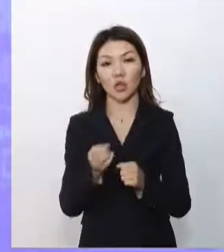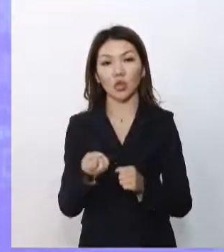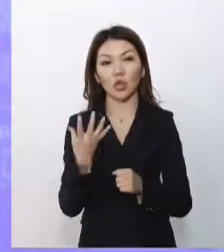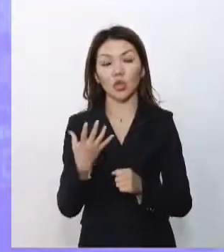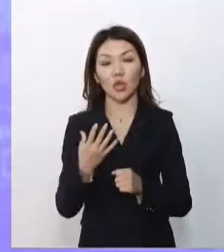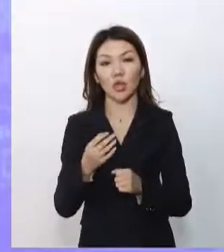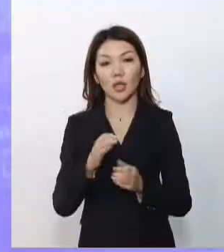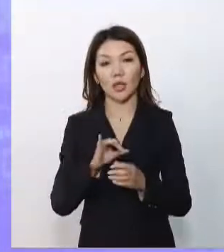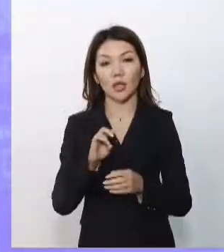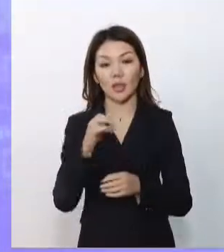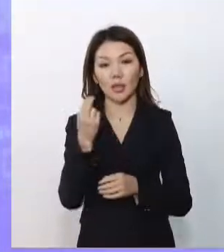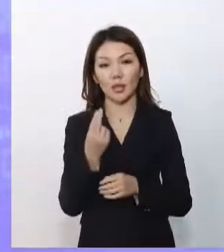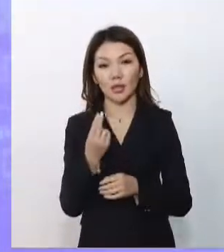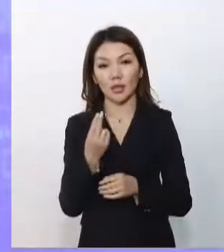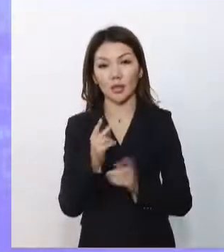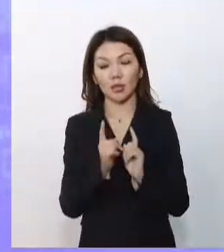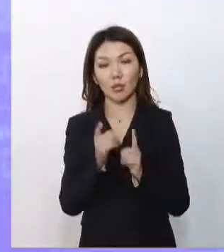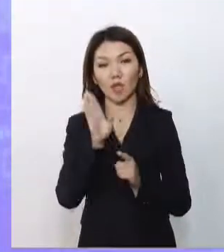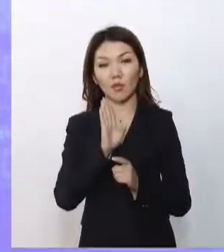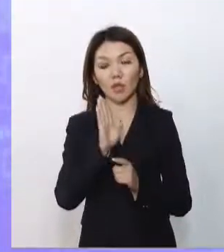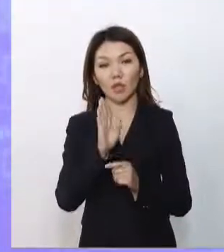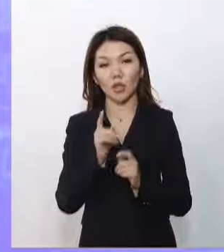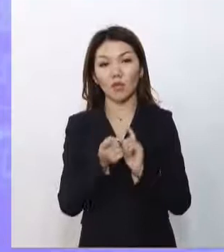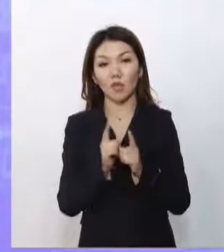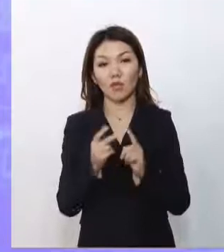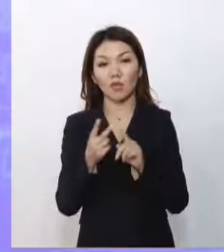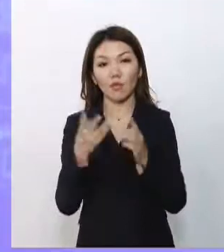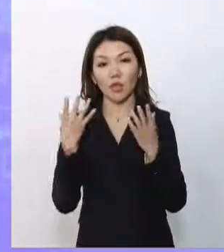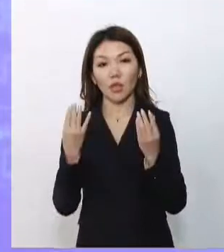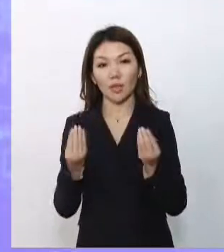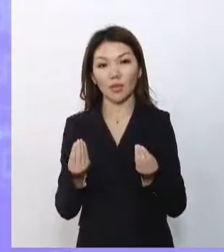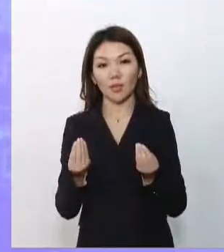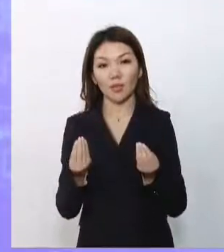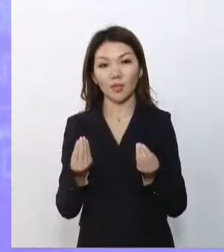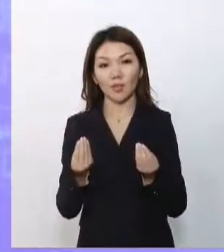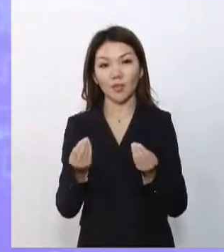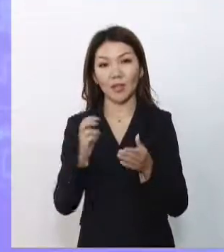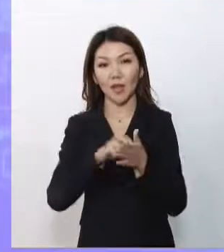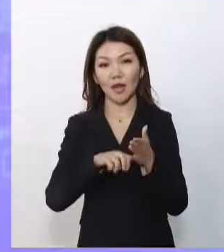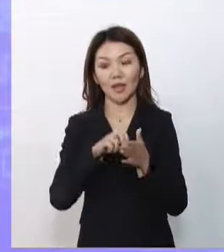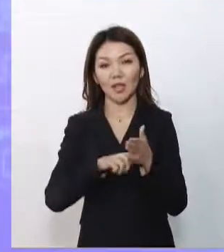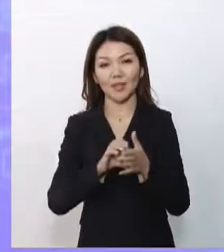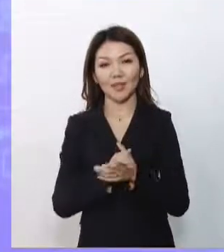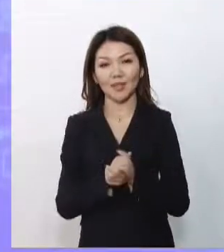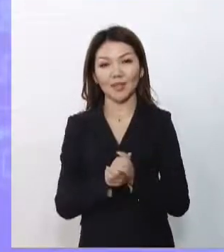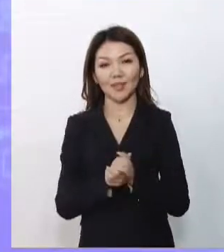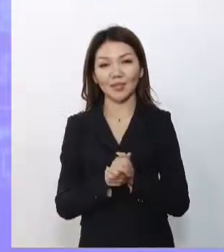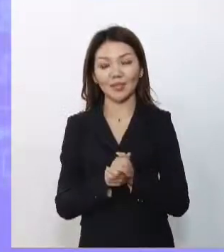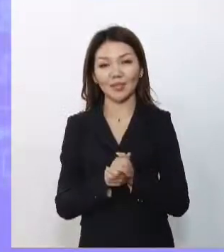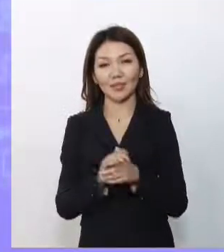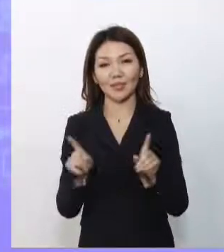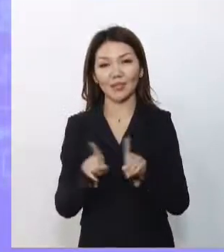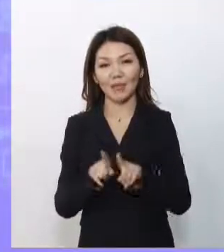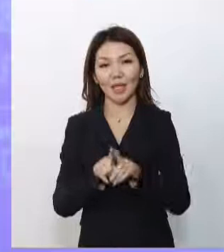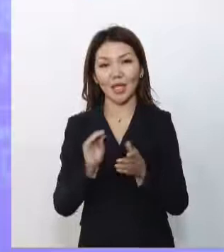Сколько страниц переводчица перевела во второй день? Проверьте. Такая запись у